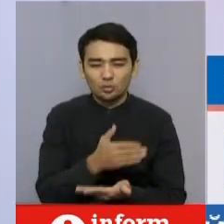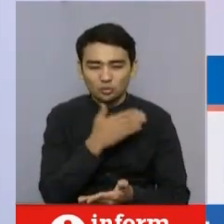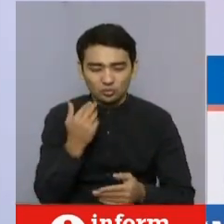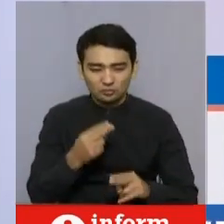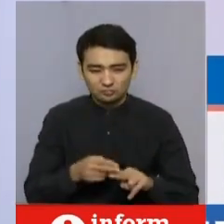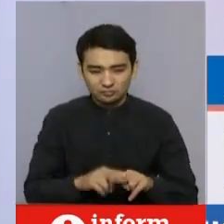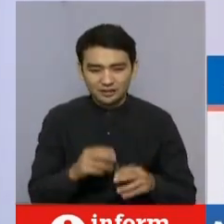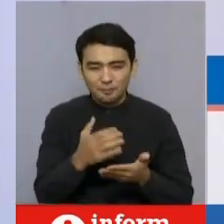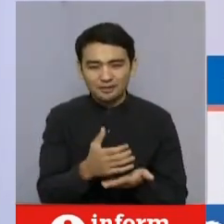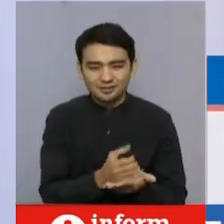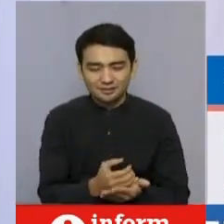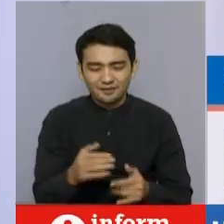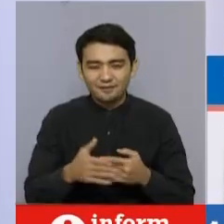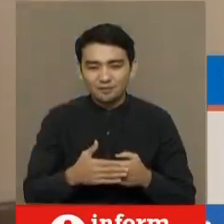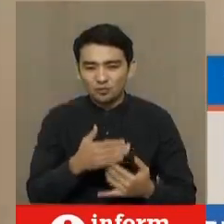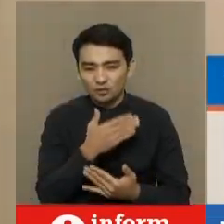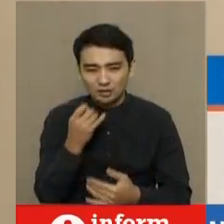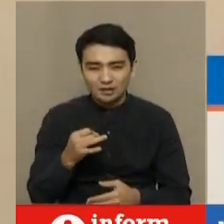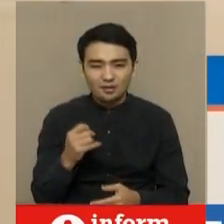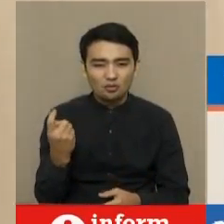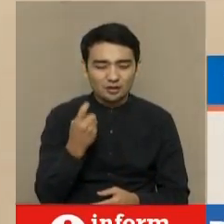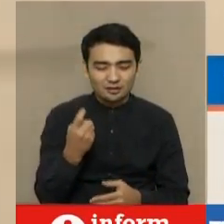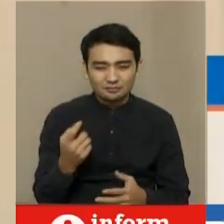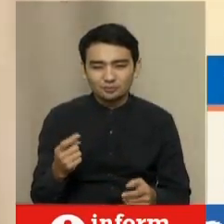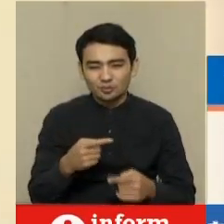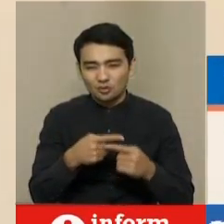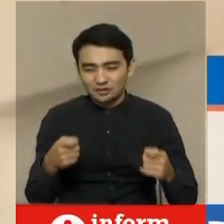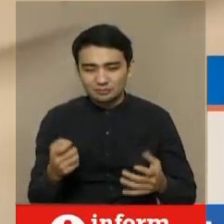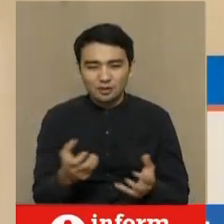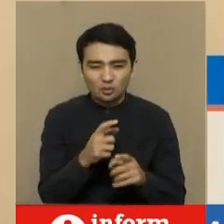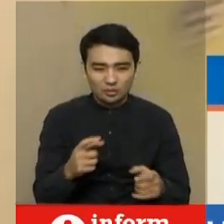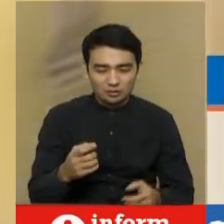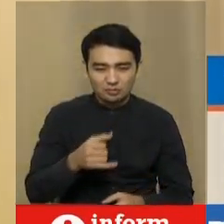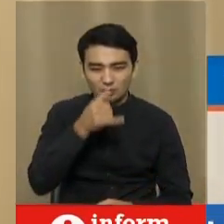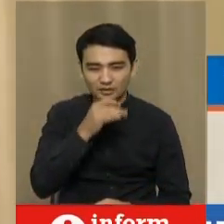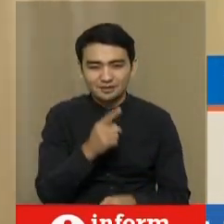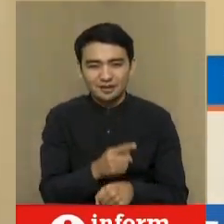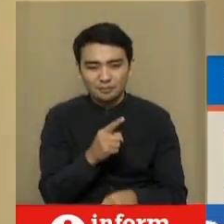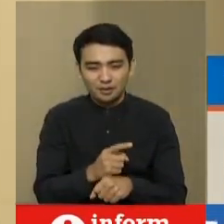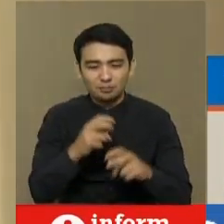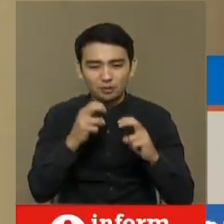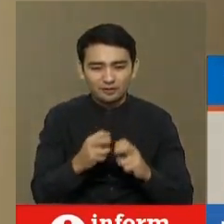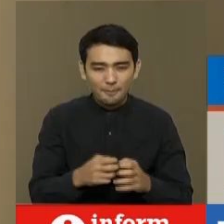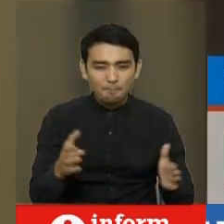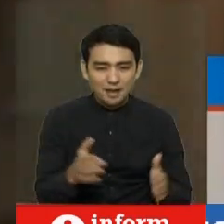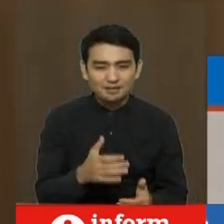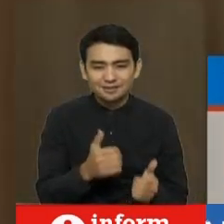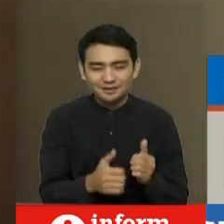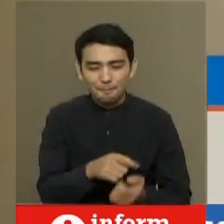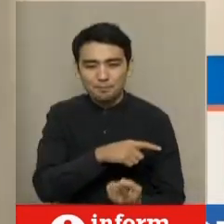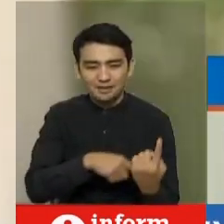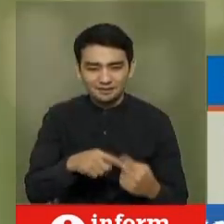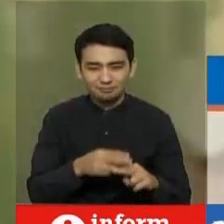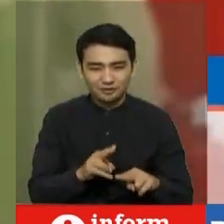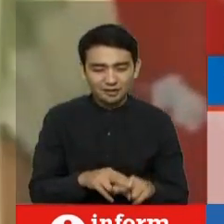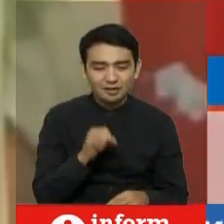нарушения, штрафовать владельцев хостелов спасатели не могут. В стране все еще действует запрет на проверку малого и среднего бизнеса.